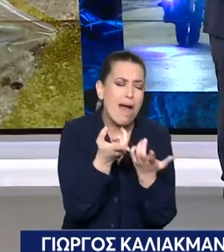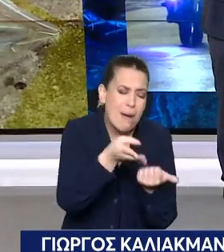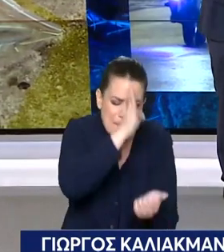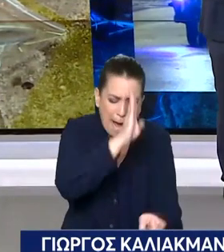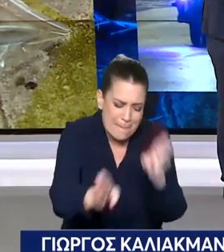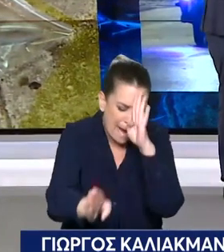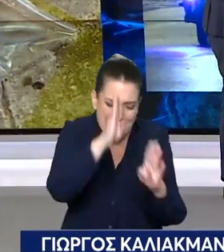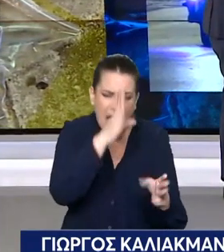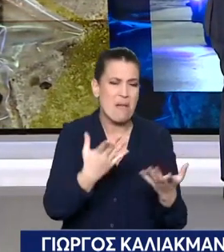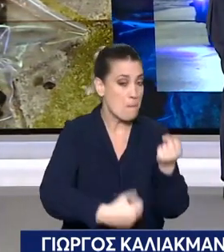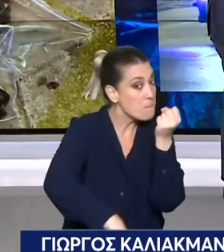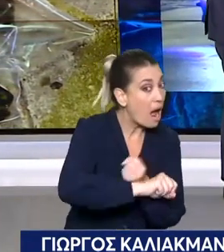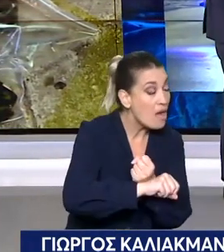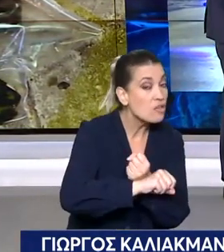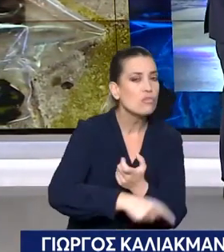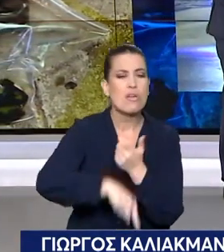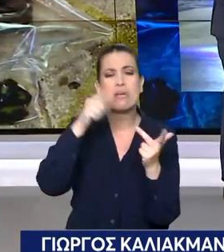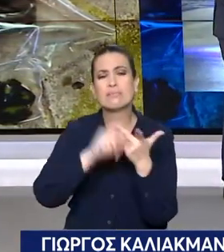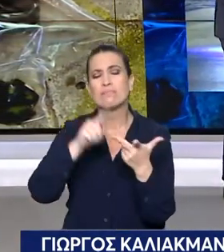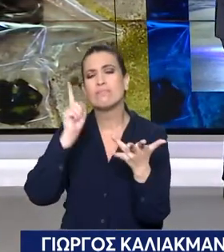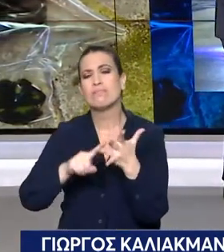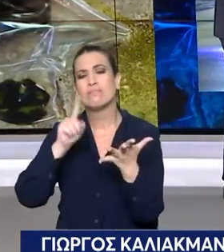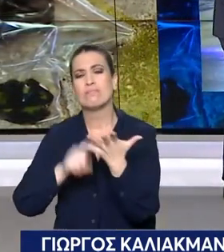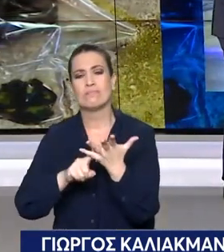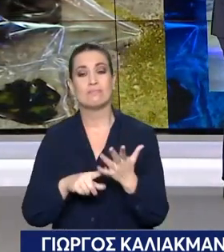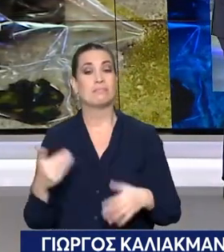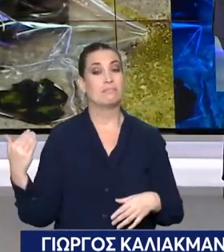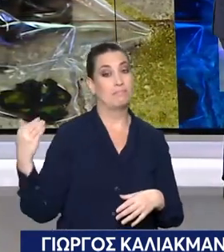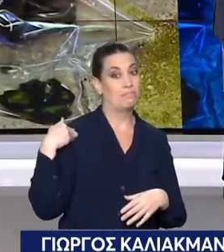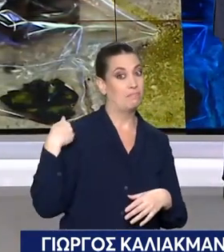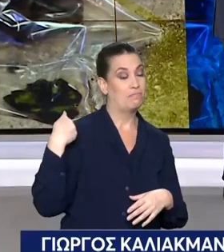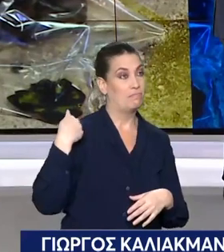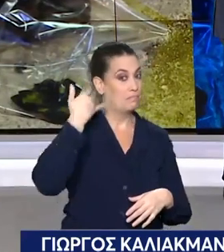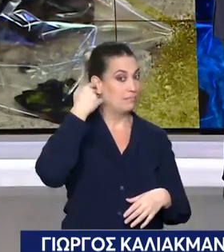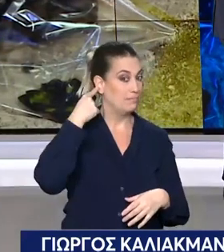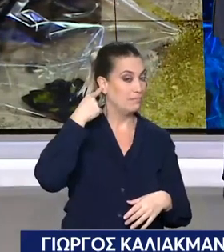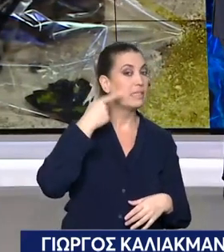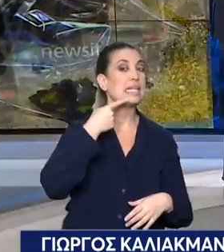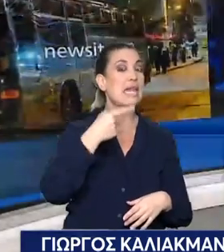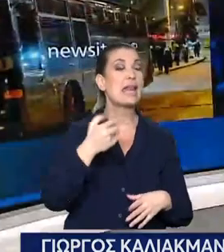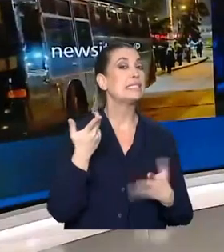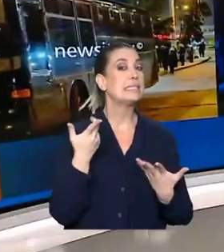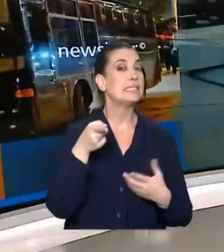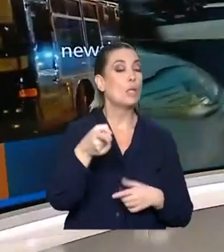πριν ποδοσφαίρου, μπάσκετ. Πάμε λίγο να δούμε στον Κυριάκο γιατί μας ειδοποίησε ότι έχουν αρχίσει να αφήνονται ελεύθεροι οι πρώτοι